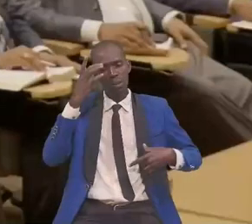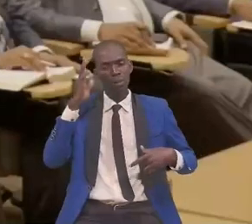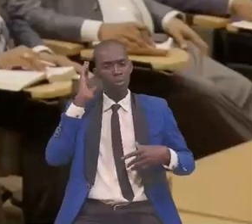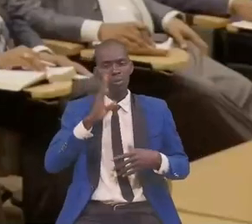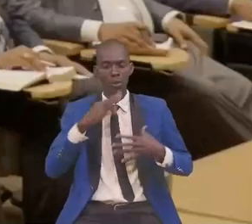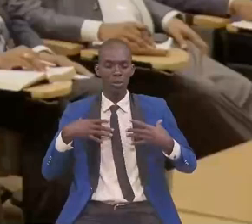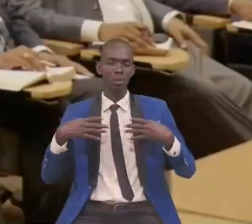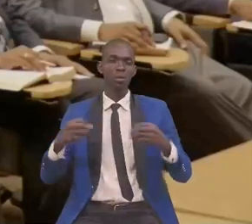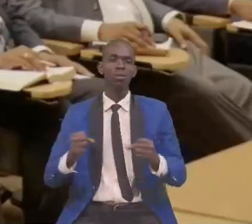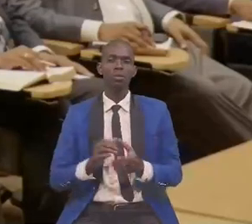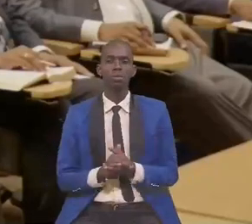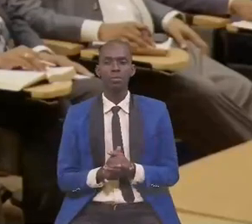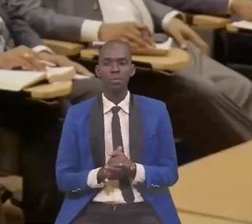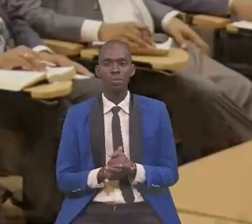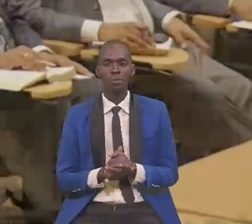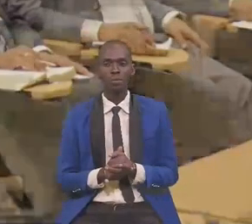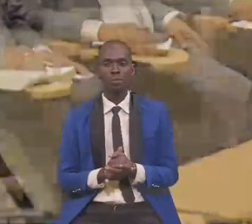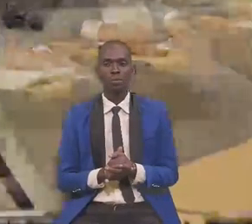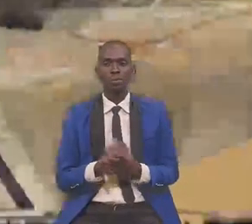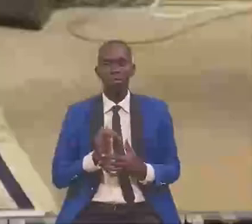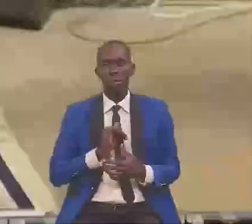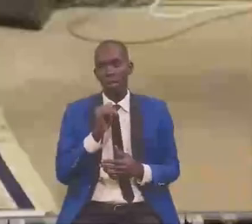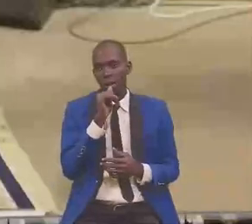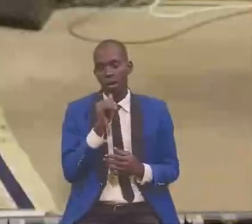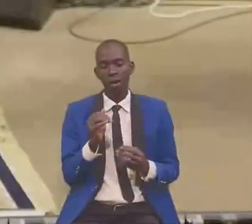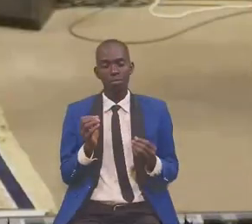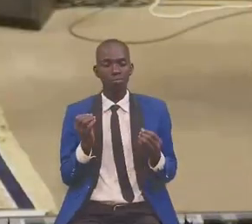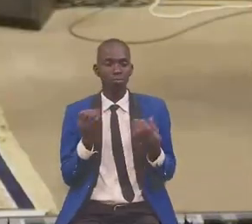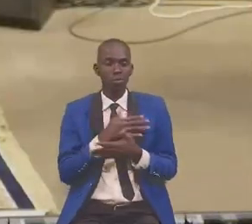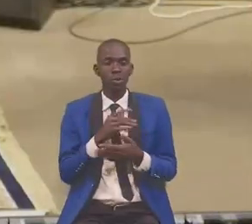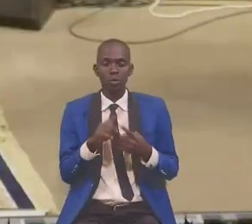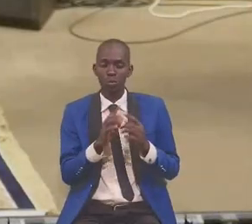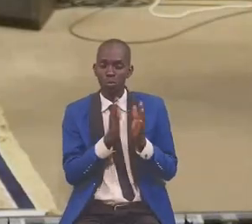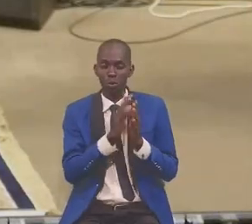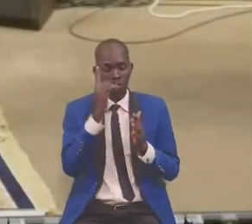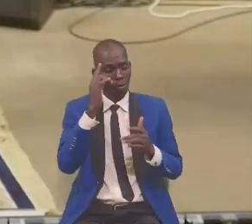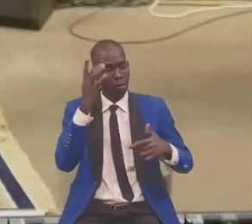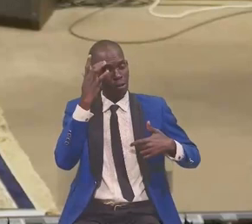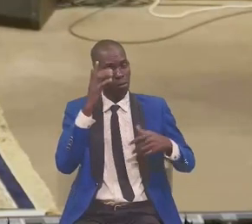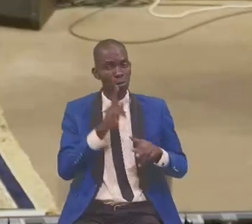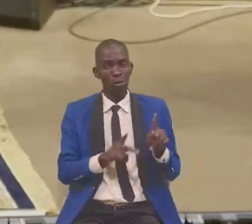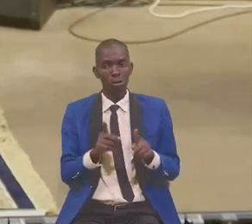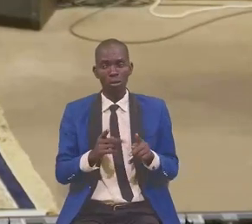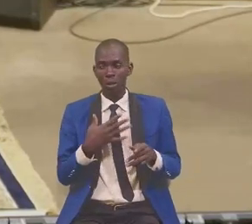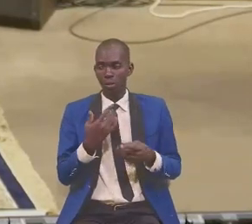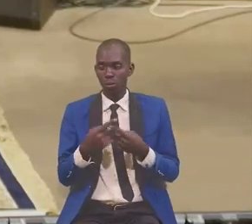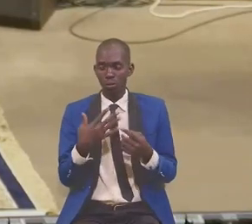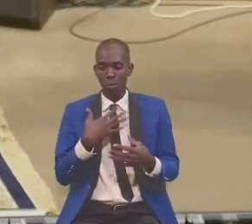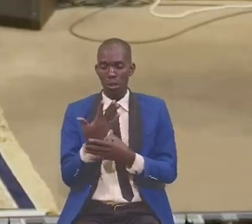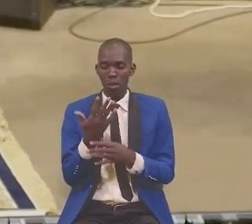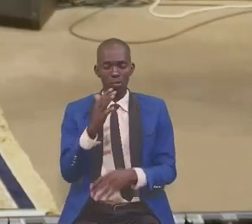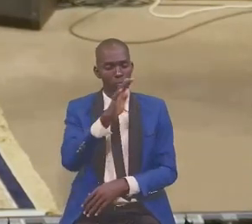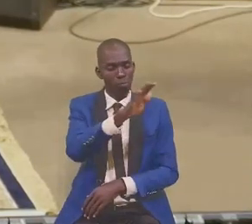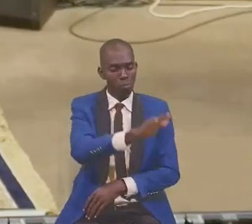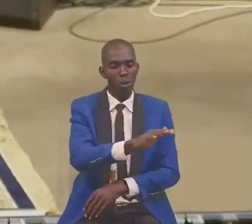Vous savez, j'ai peur de prier pour les malades et de leur imposer les mains. Et si j'impose la